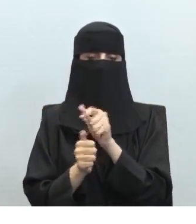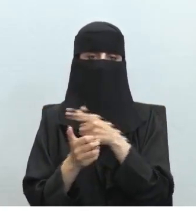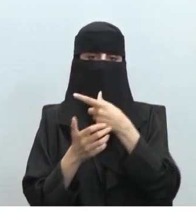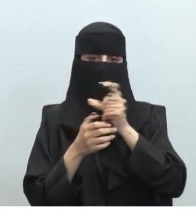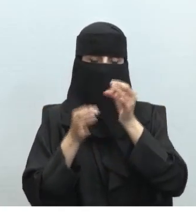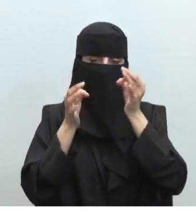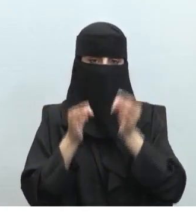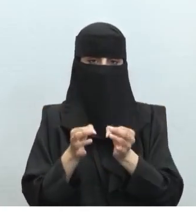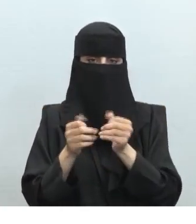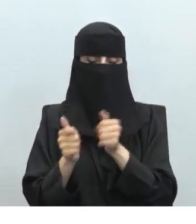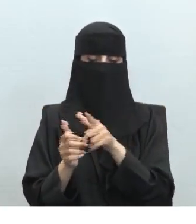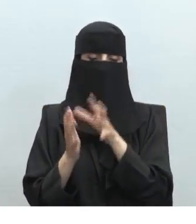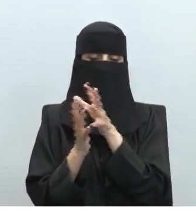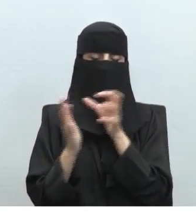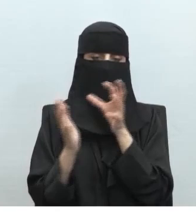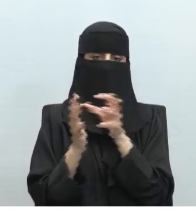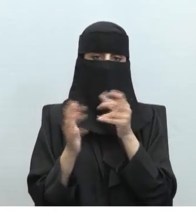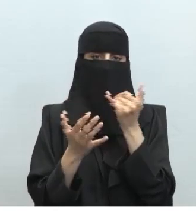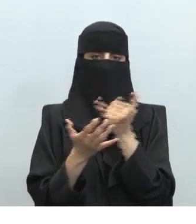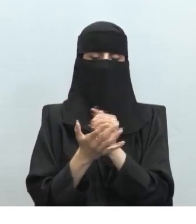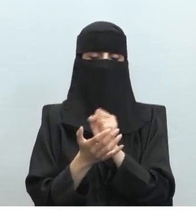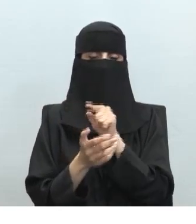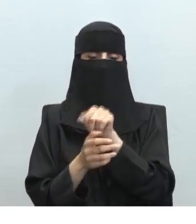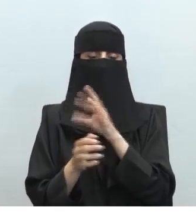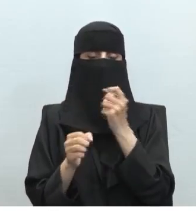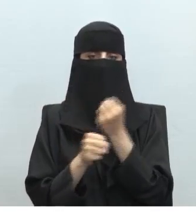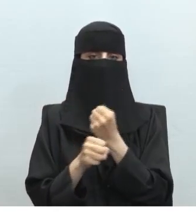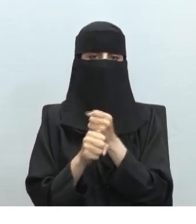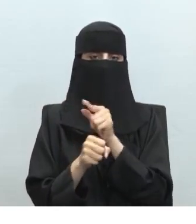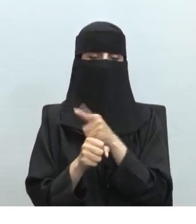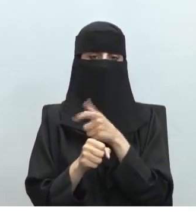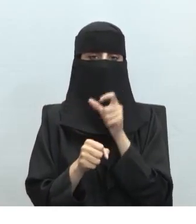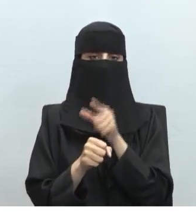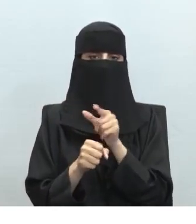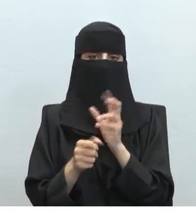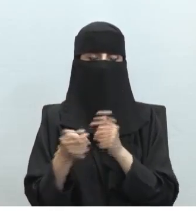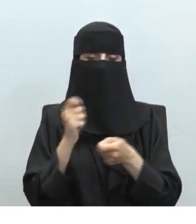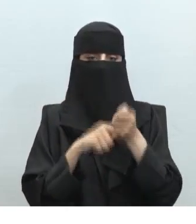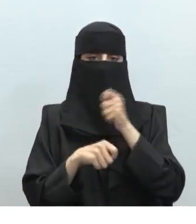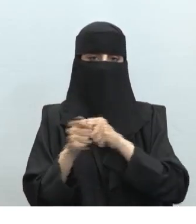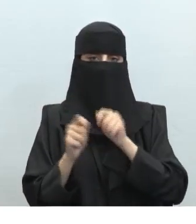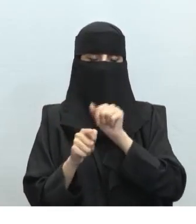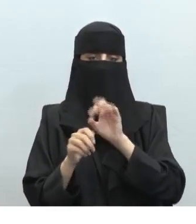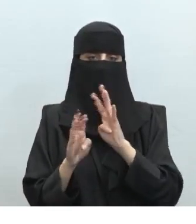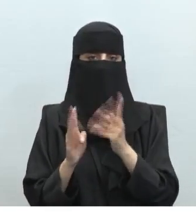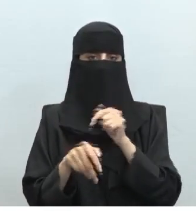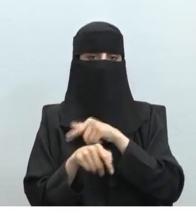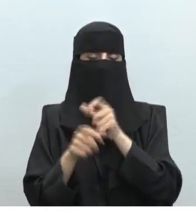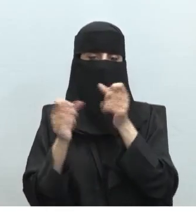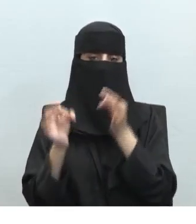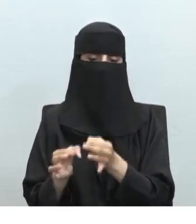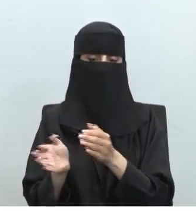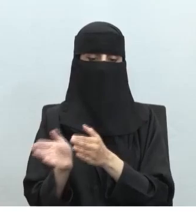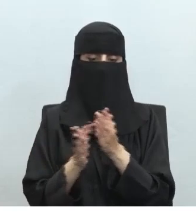فمن خلال عمليه نسخ هذه البروتينات المسؤوله عن هذه الوظائف المحدده يتم استعمال هذا الجين في الوقت